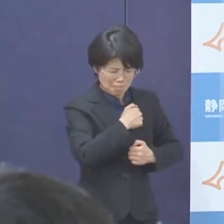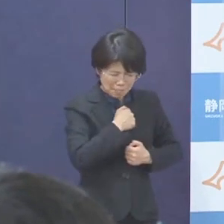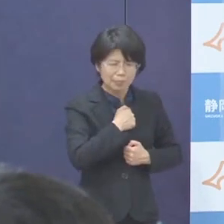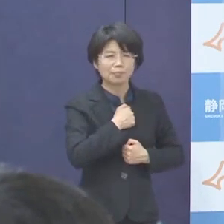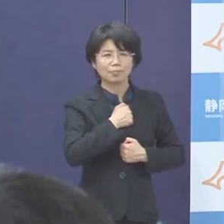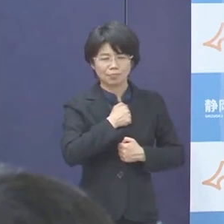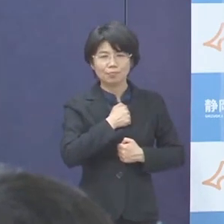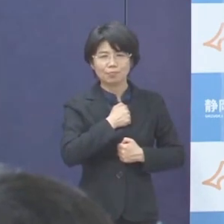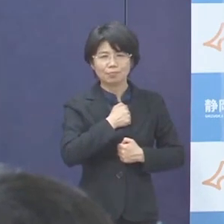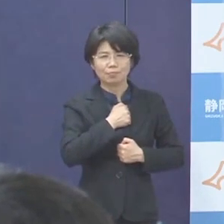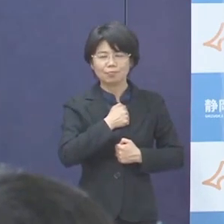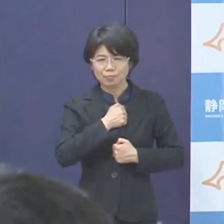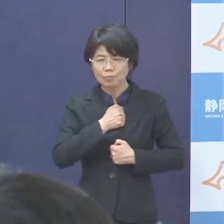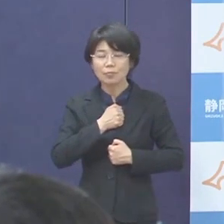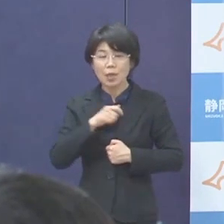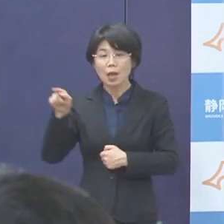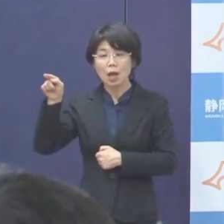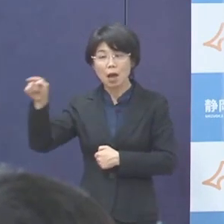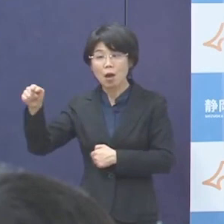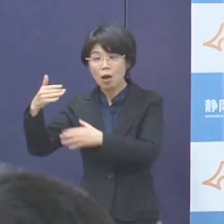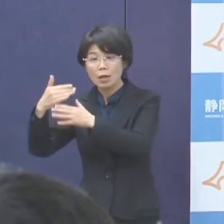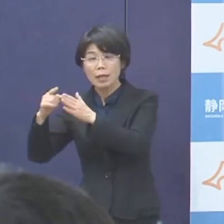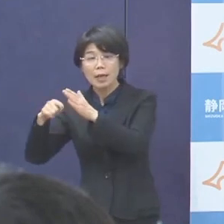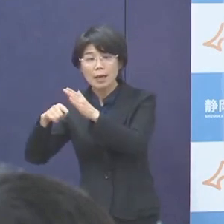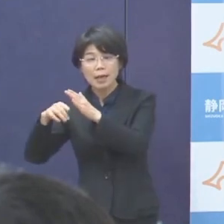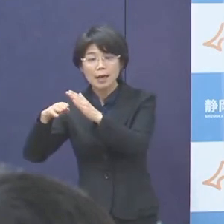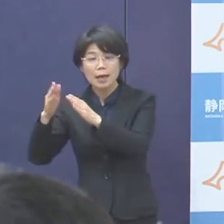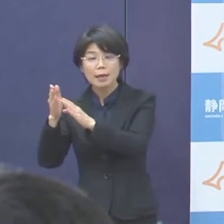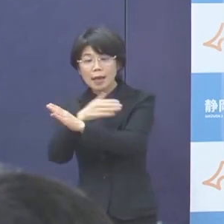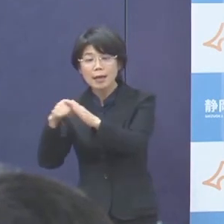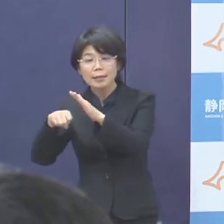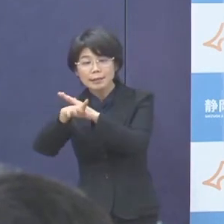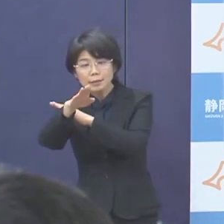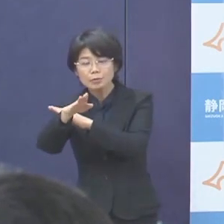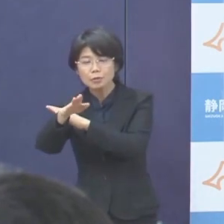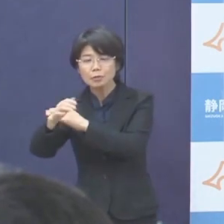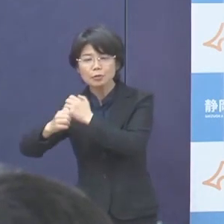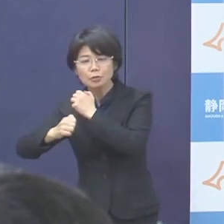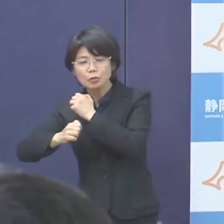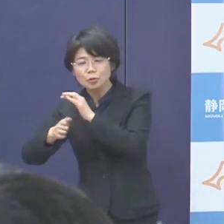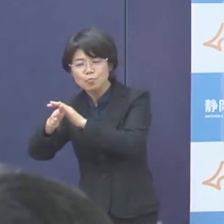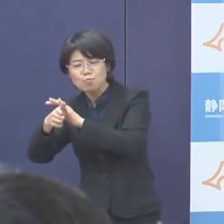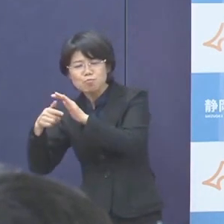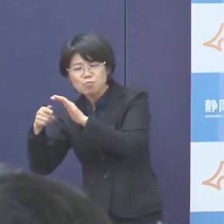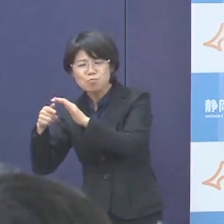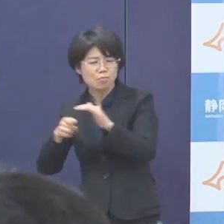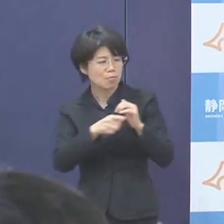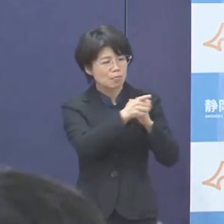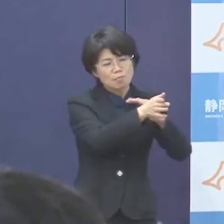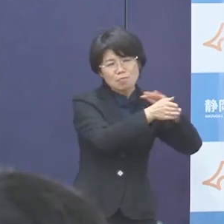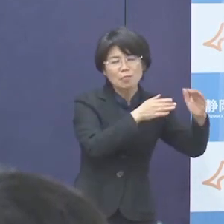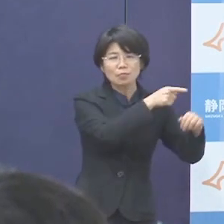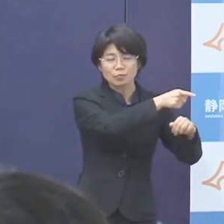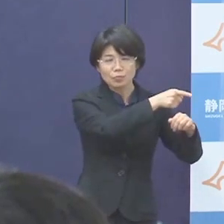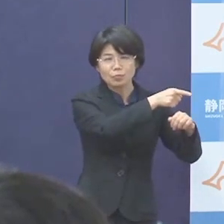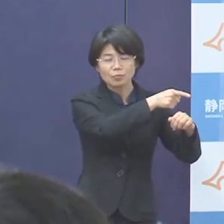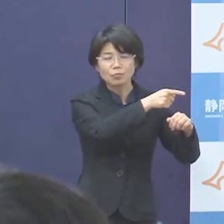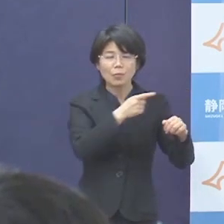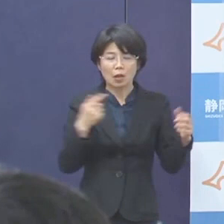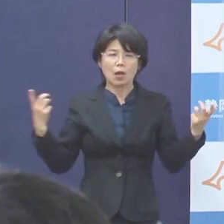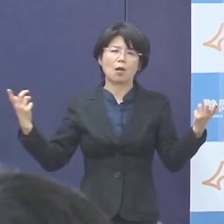県外に行かないでくださいと言われてますように、我々の方もそこには行かないようにして、できれば県内においてですね、経済活動